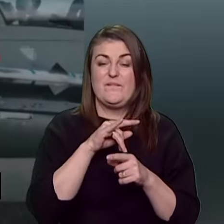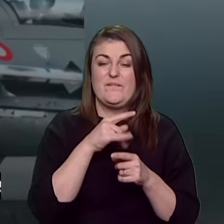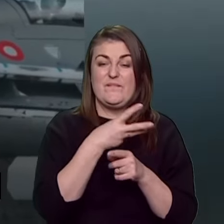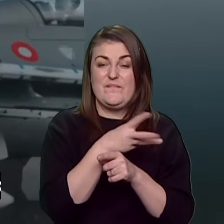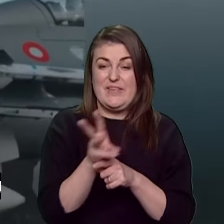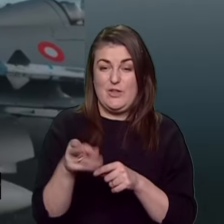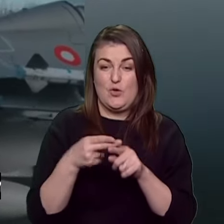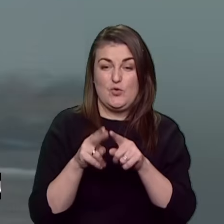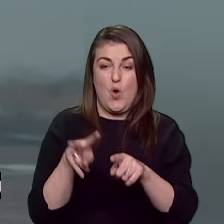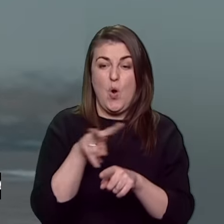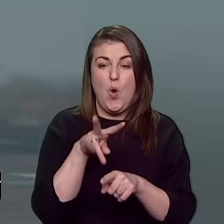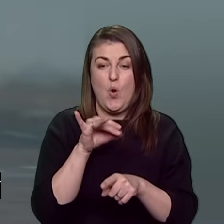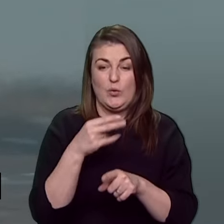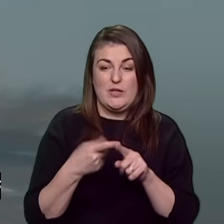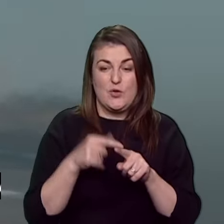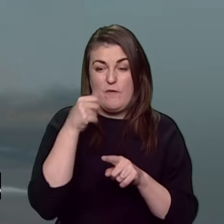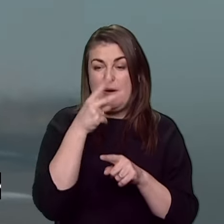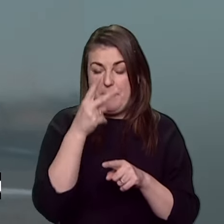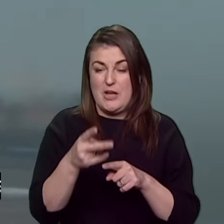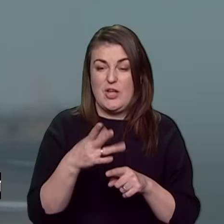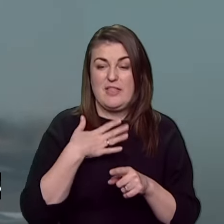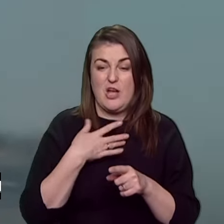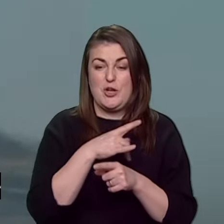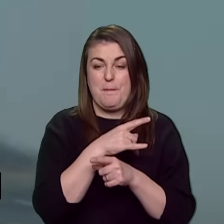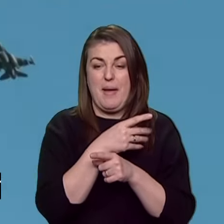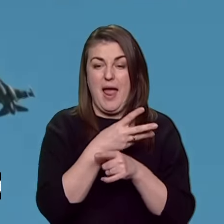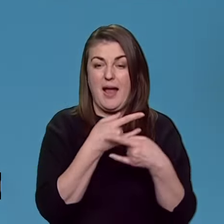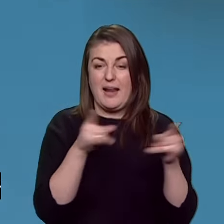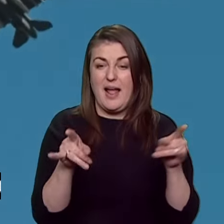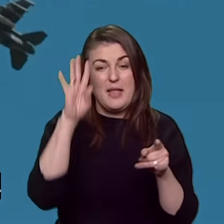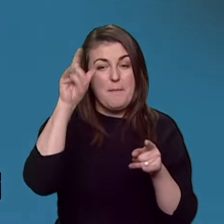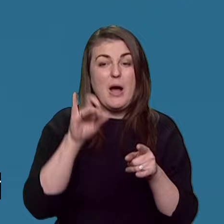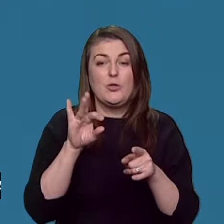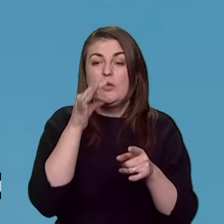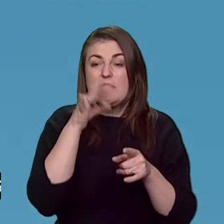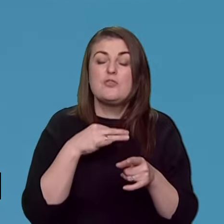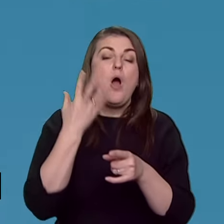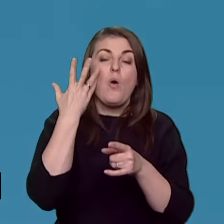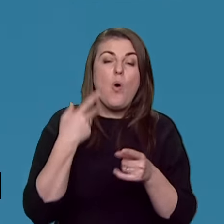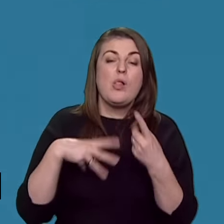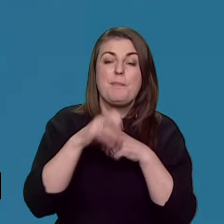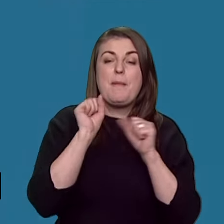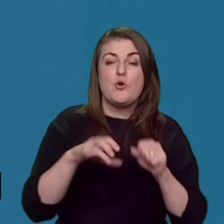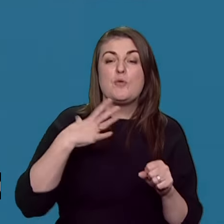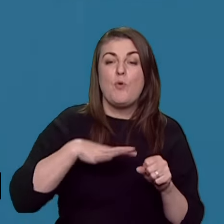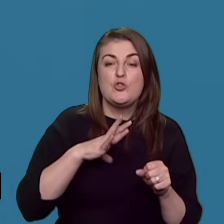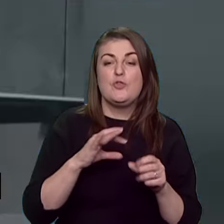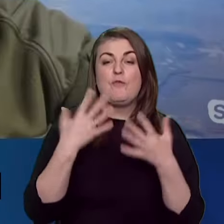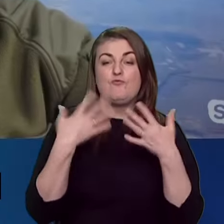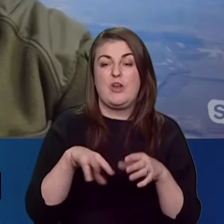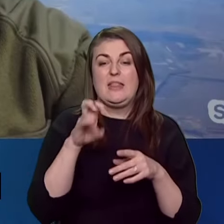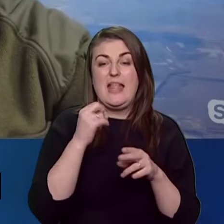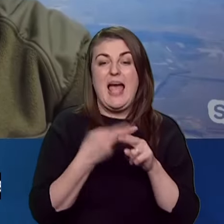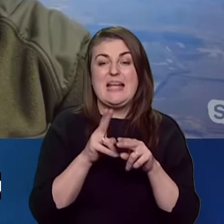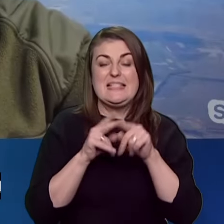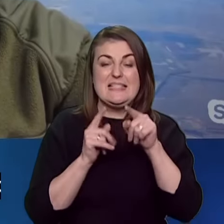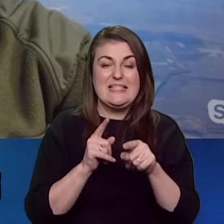цього року. Ось ми бачимо на наших екранах. Пане Юрію, скажіть, будь ласка, коли ми можемо очікувати вже на